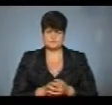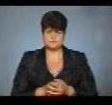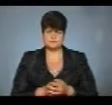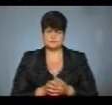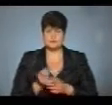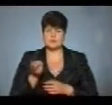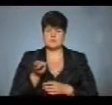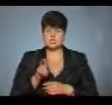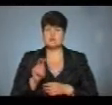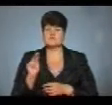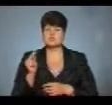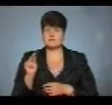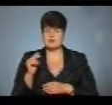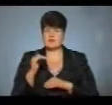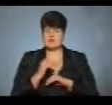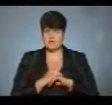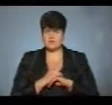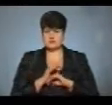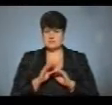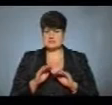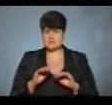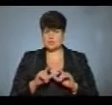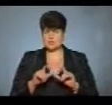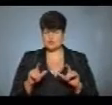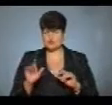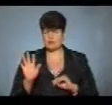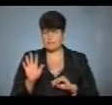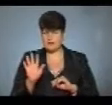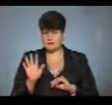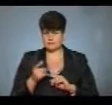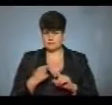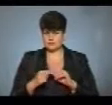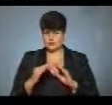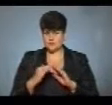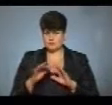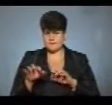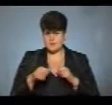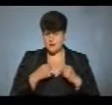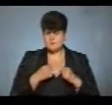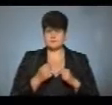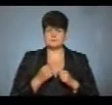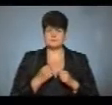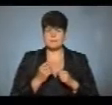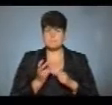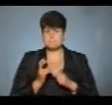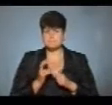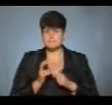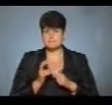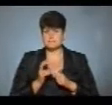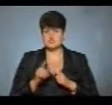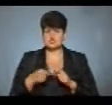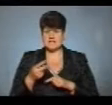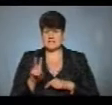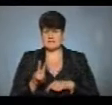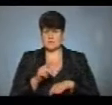Прийшли в четвер вечором, з садочку в 5-й забрала, прийшли. Через 2